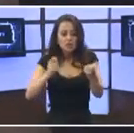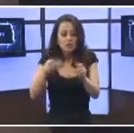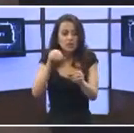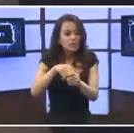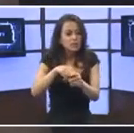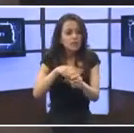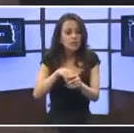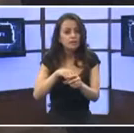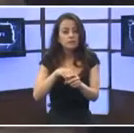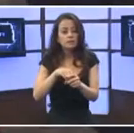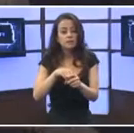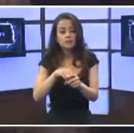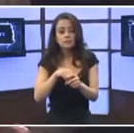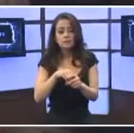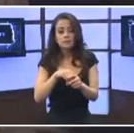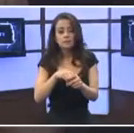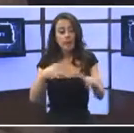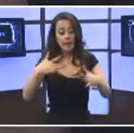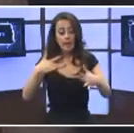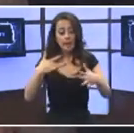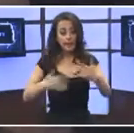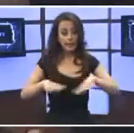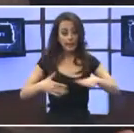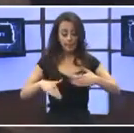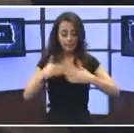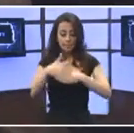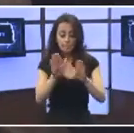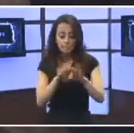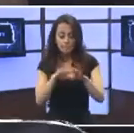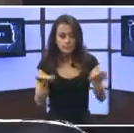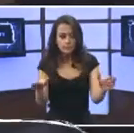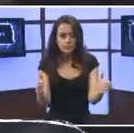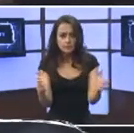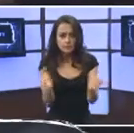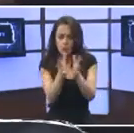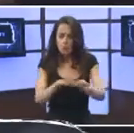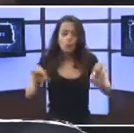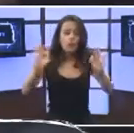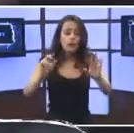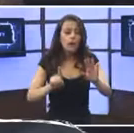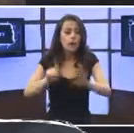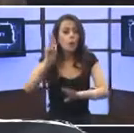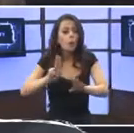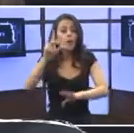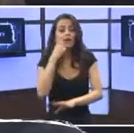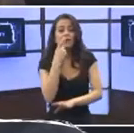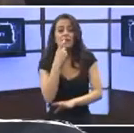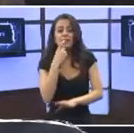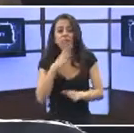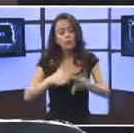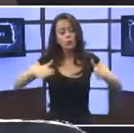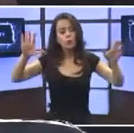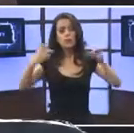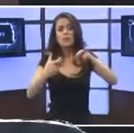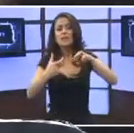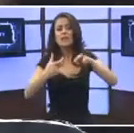etmiştik. Evet, biz de bu rakamları takip ettik. Ve engelli masamızı kurarak ilk başladık. Yine 17 yıl önce. Büyük bir rehabilitasyon merkezi yaptık.